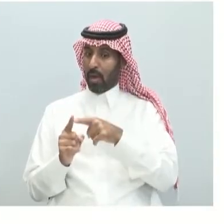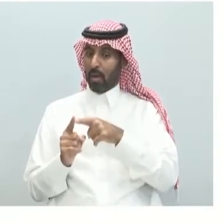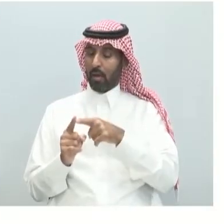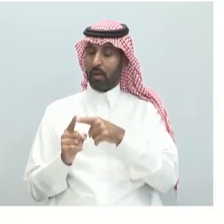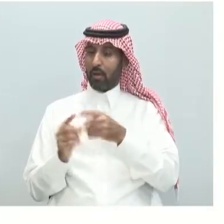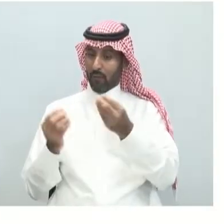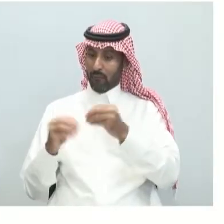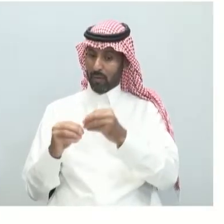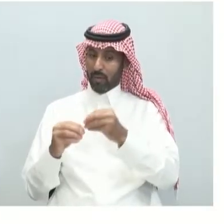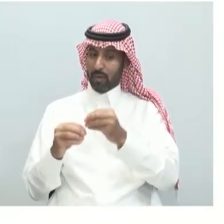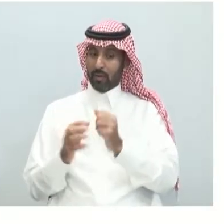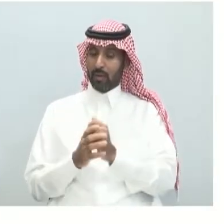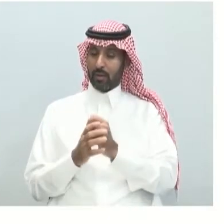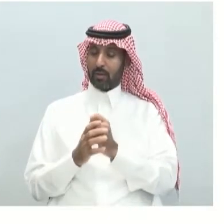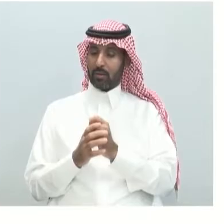متوفره